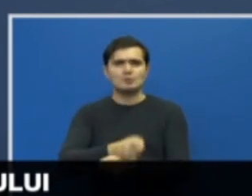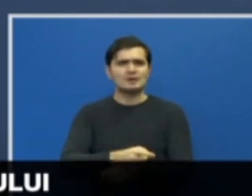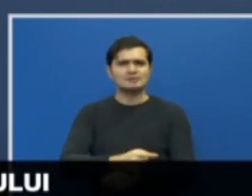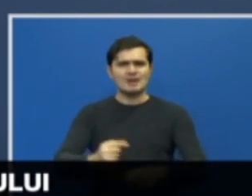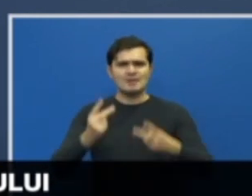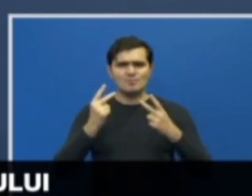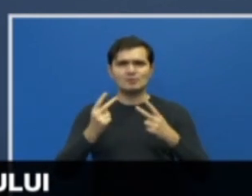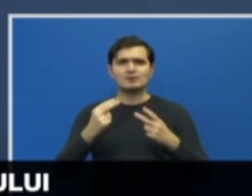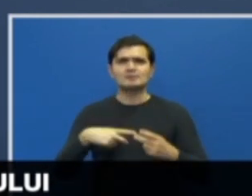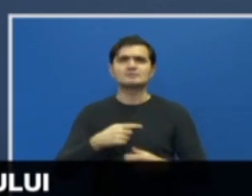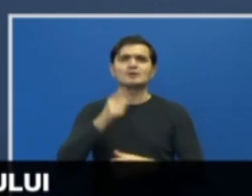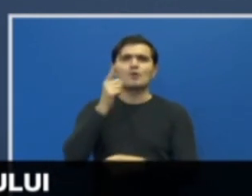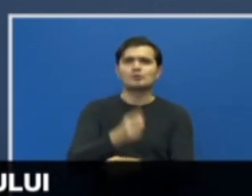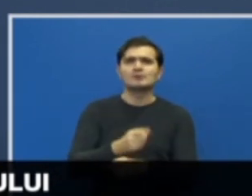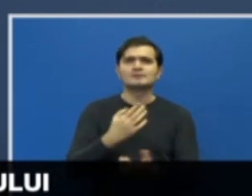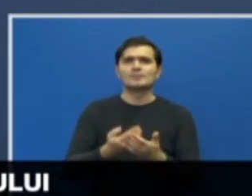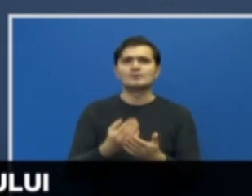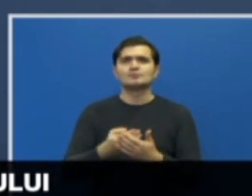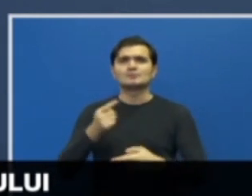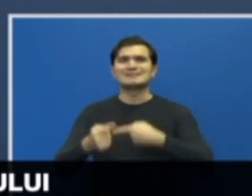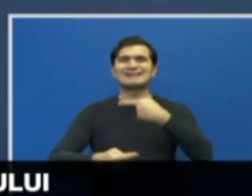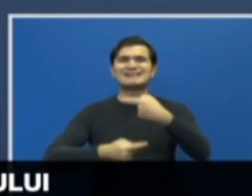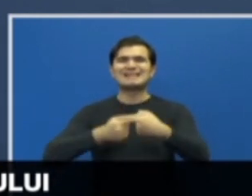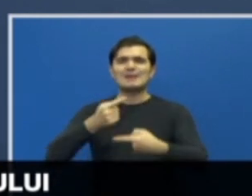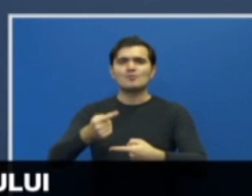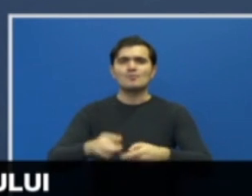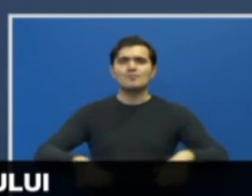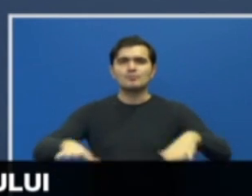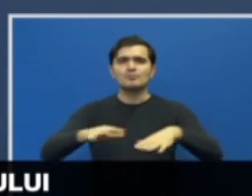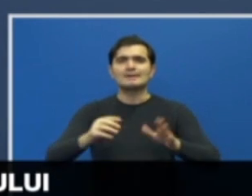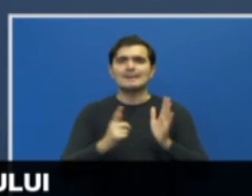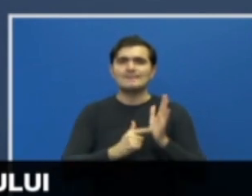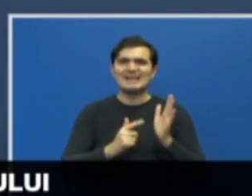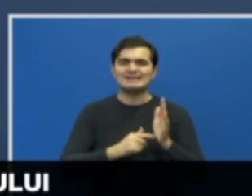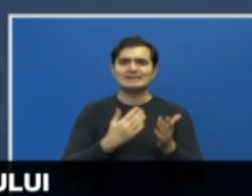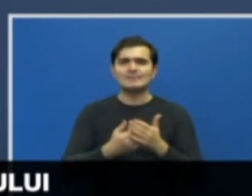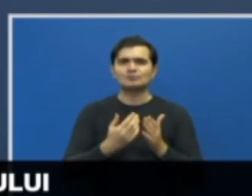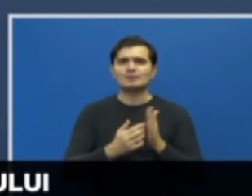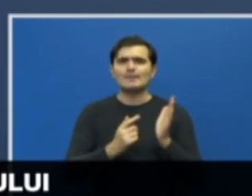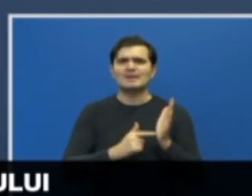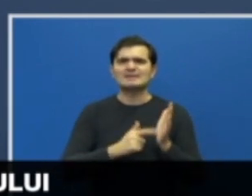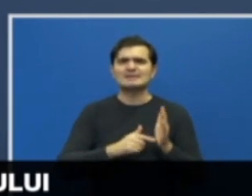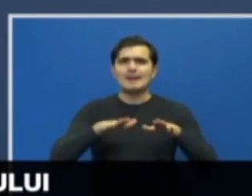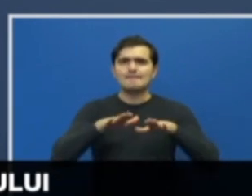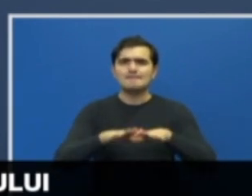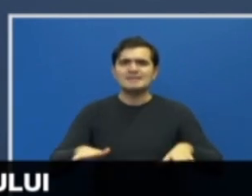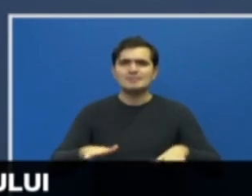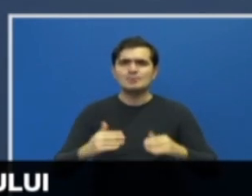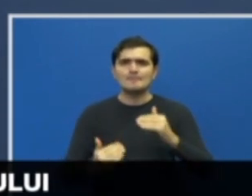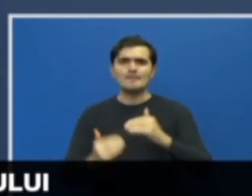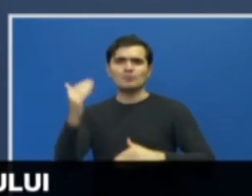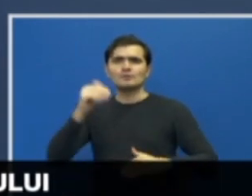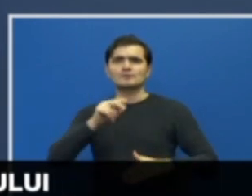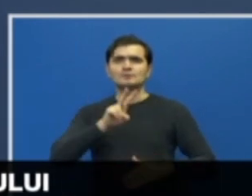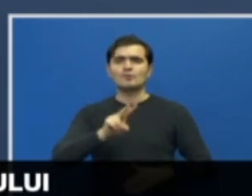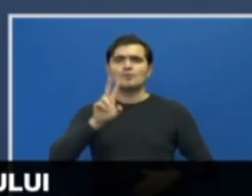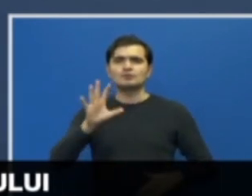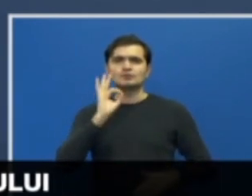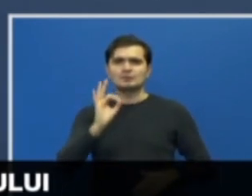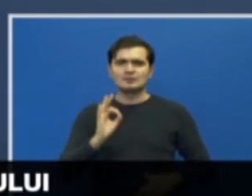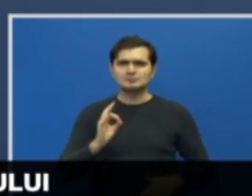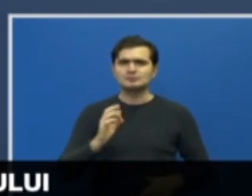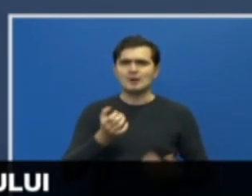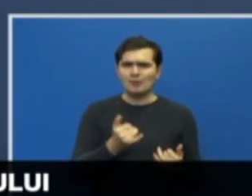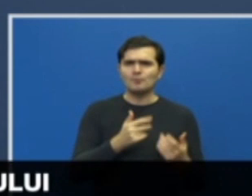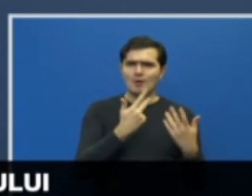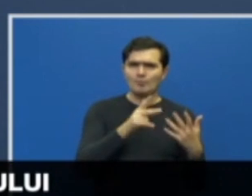importantă este ordonanța privind sistemul public de pensii, astfel încât pensia minimă se majorează cu 25%, de la 800 de